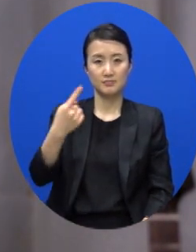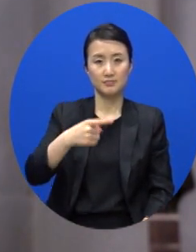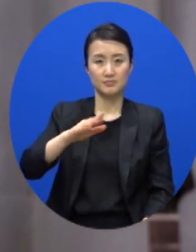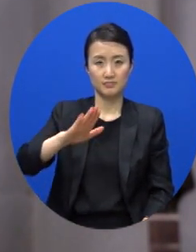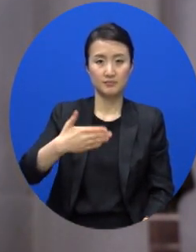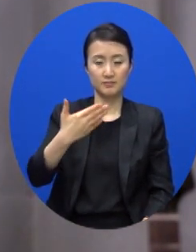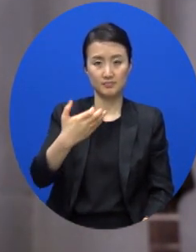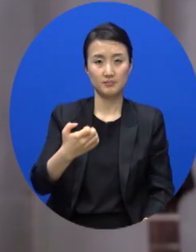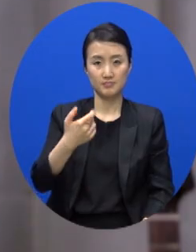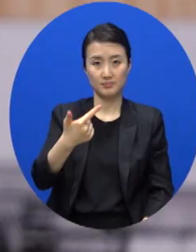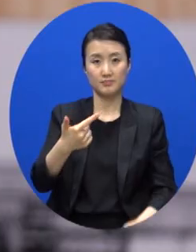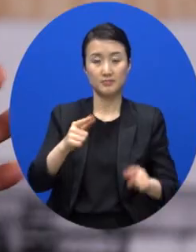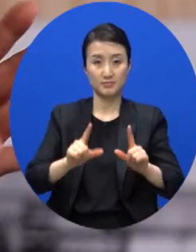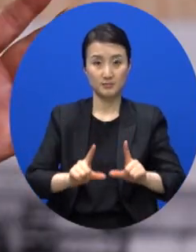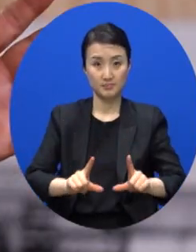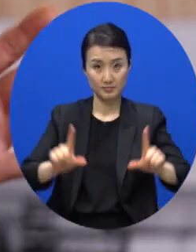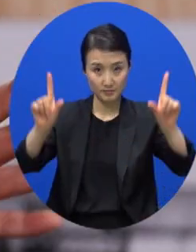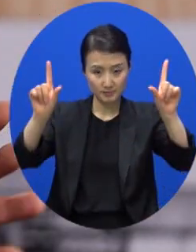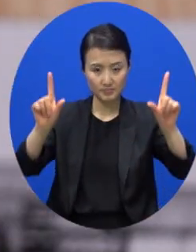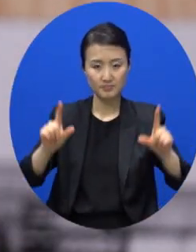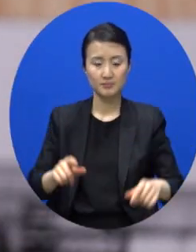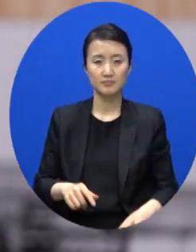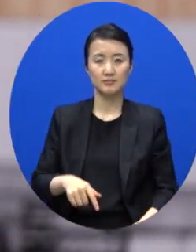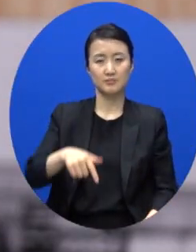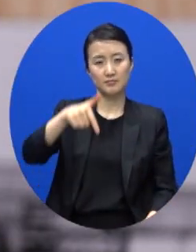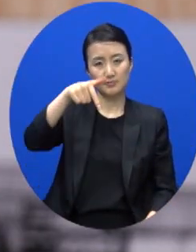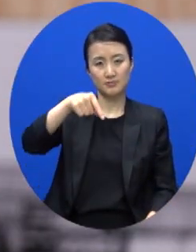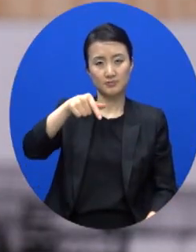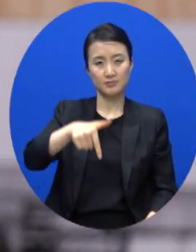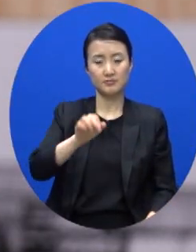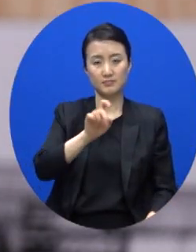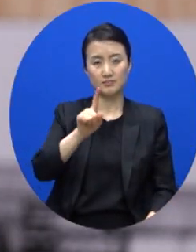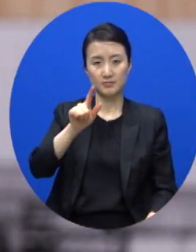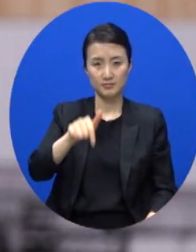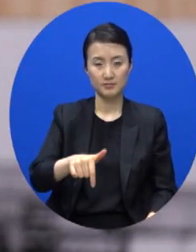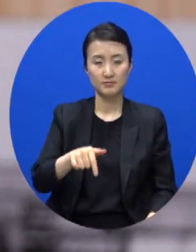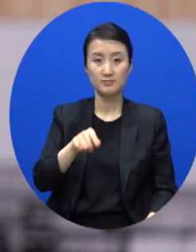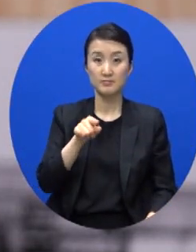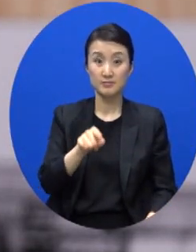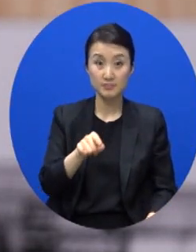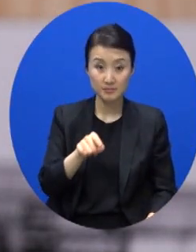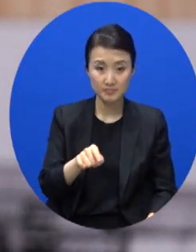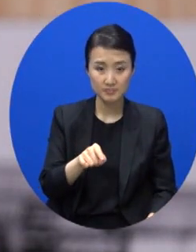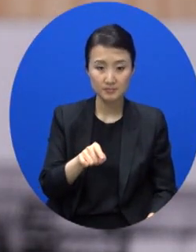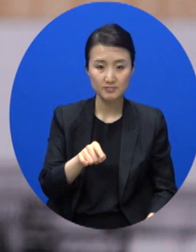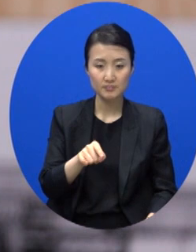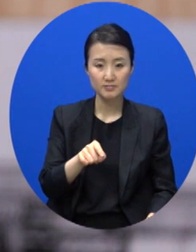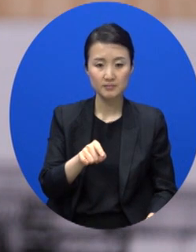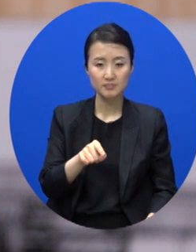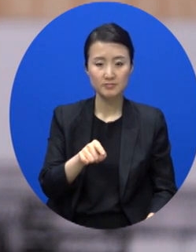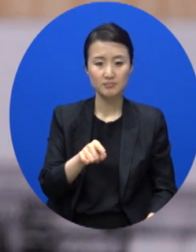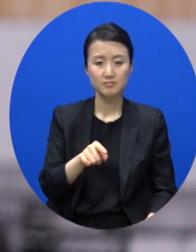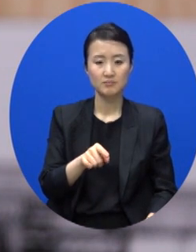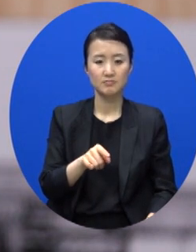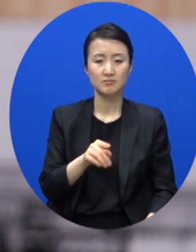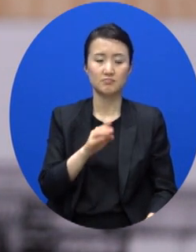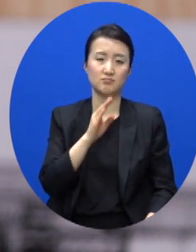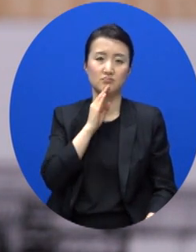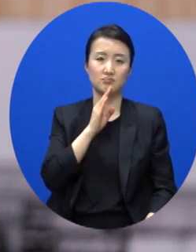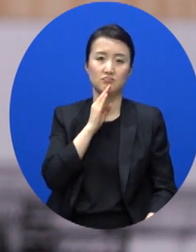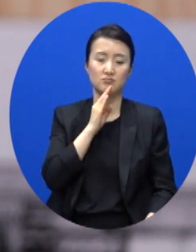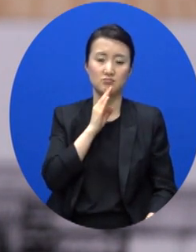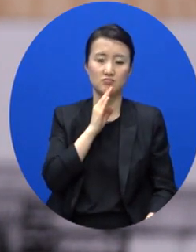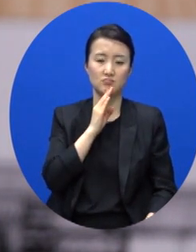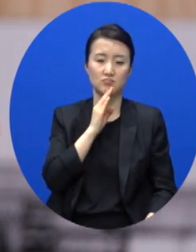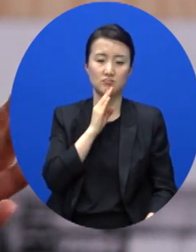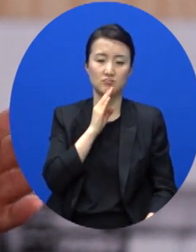96년도 그 해에 국악 음반에 있어서 베스트 곡에 올라갈 정도로 이